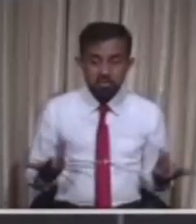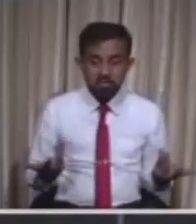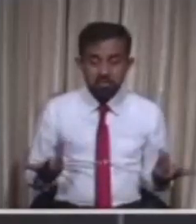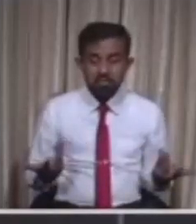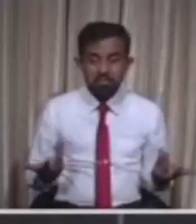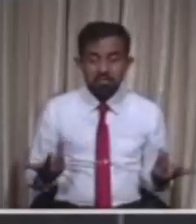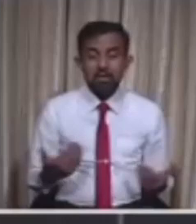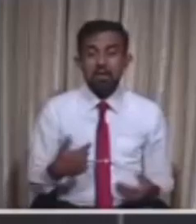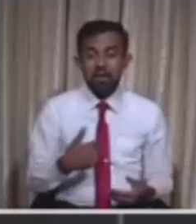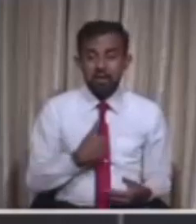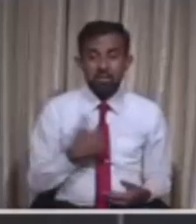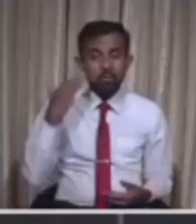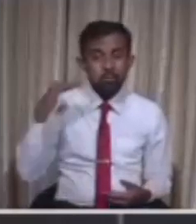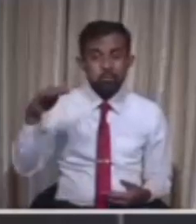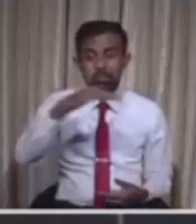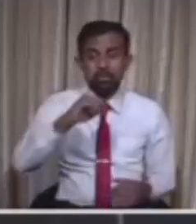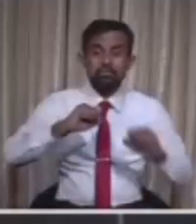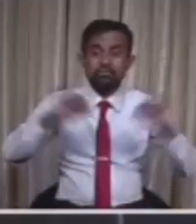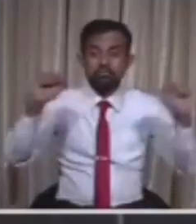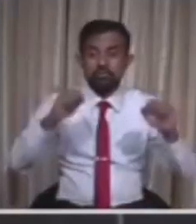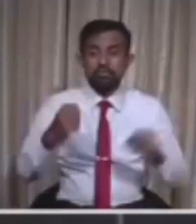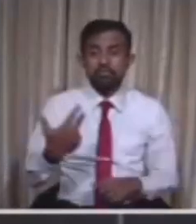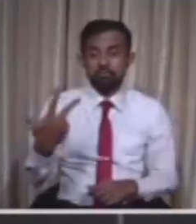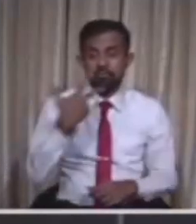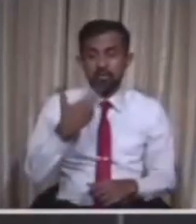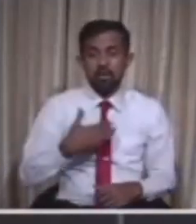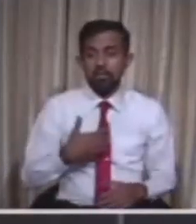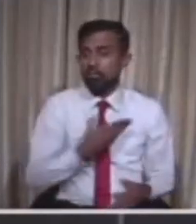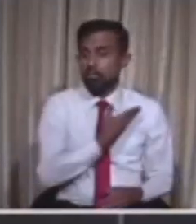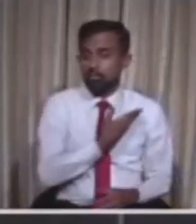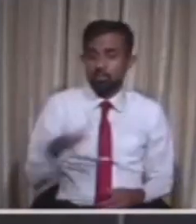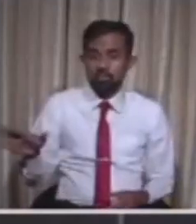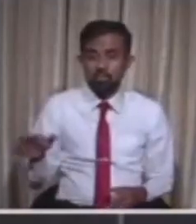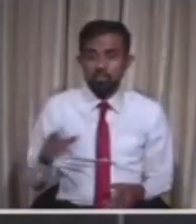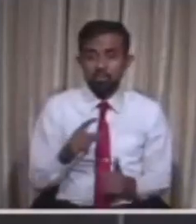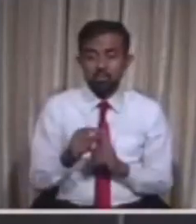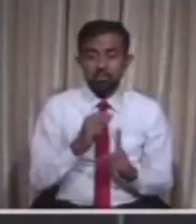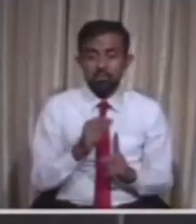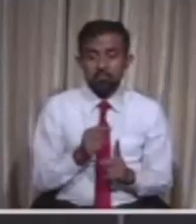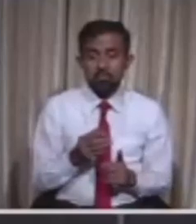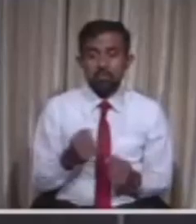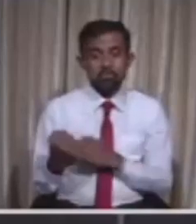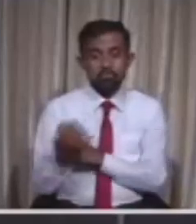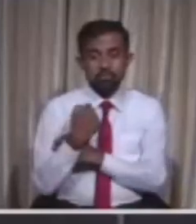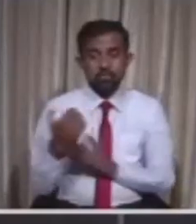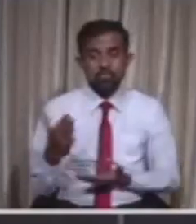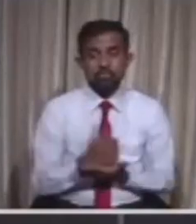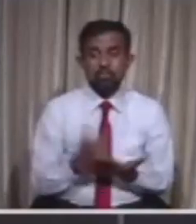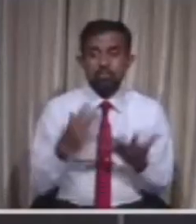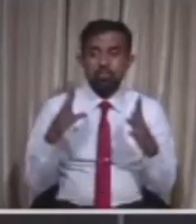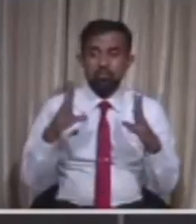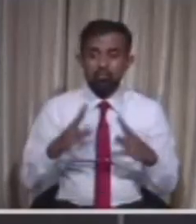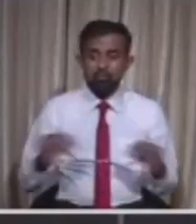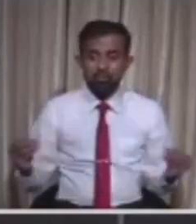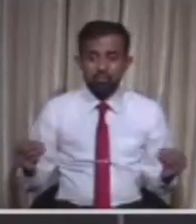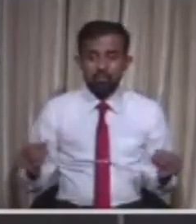අපිට මිනිස්සු නැවතත් අරගලය කරයි අපි වෙලවලා දායි මේ පාර්ලිමේන්තුවේ තියෙන බලය සම්පූර්ණයෙන්ම අහිමි වෙලා යයි I